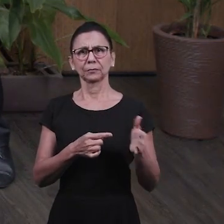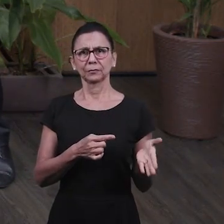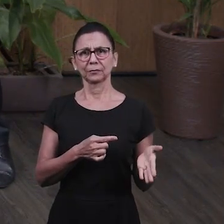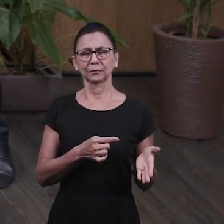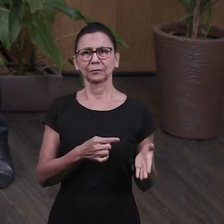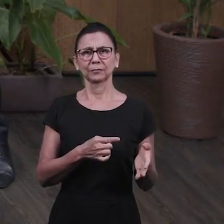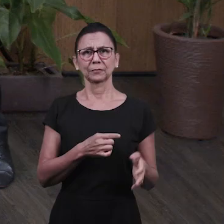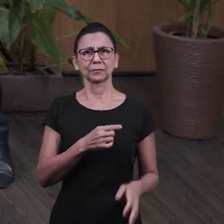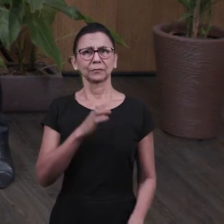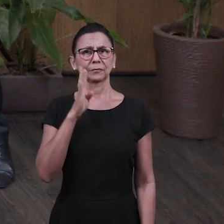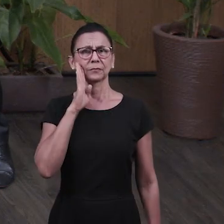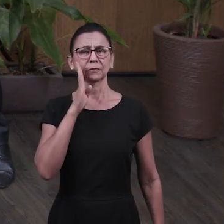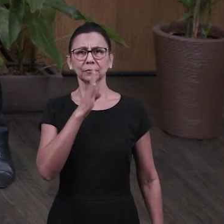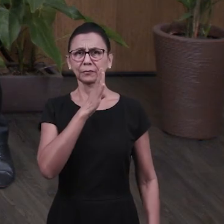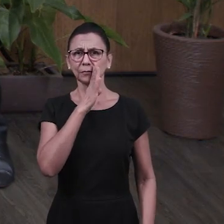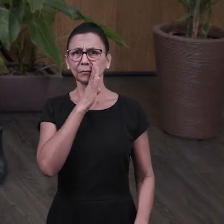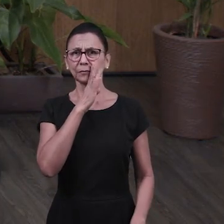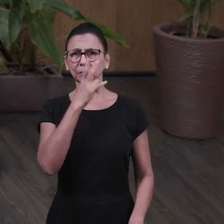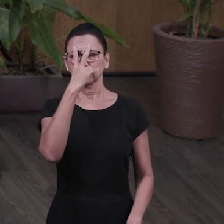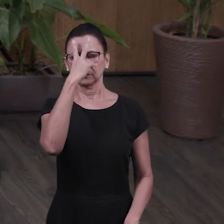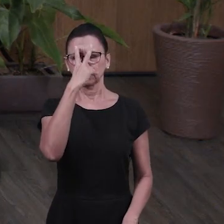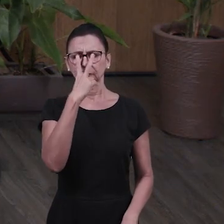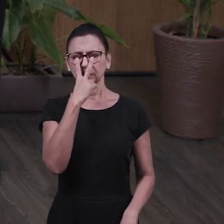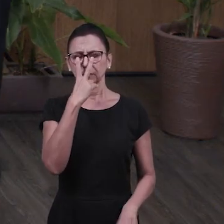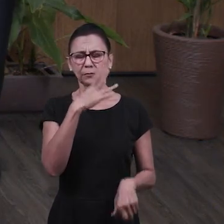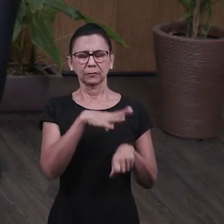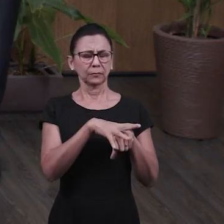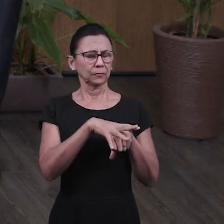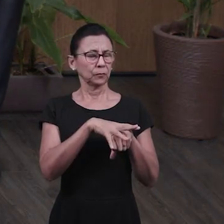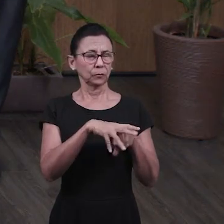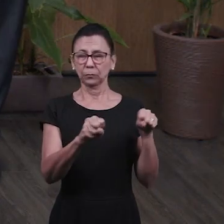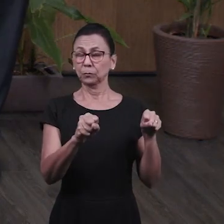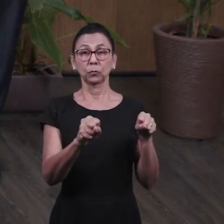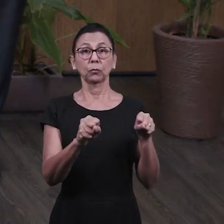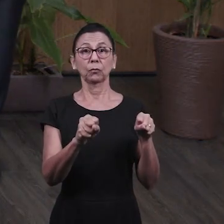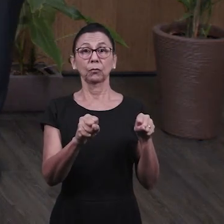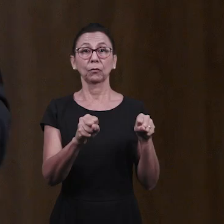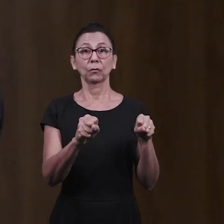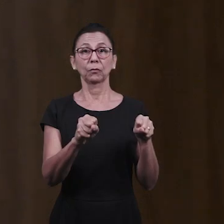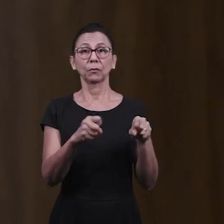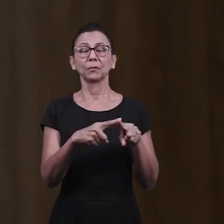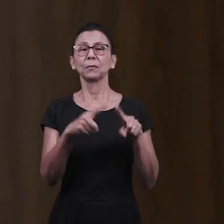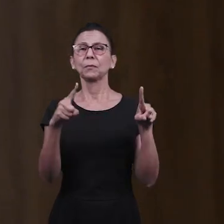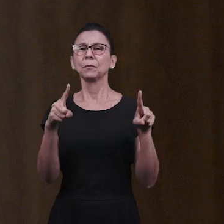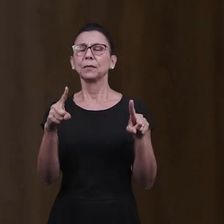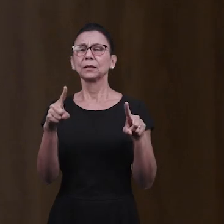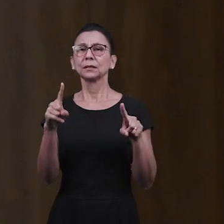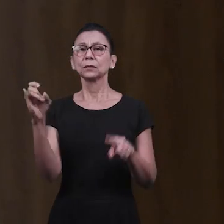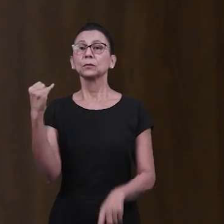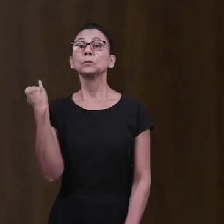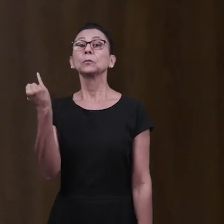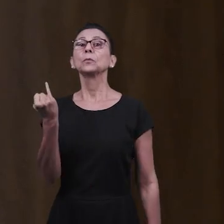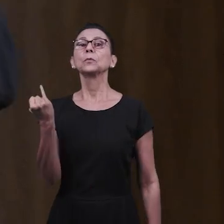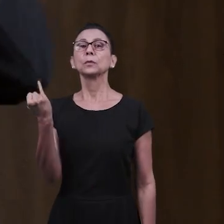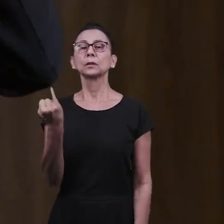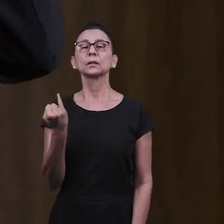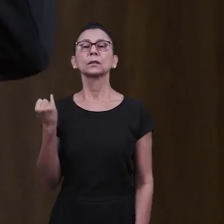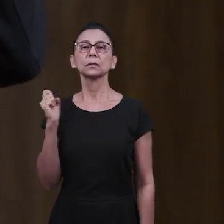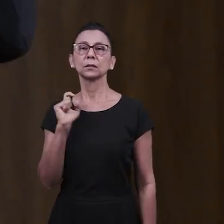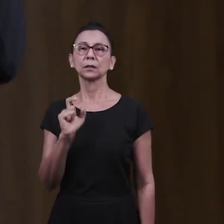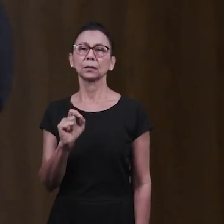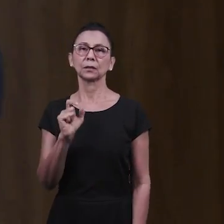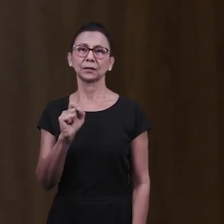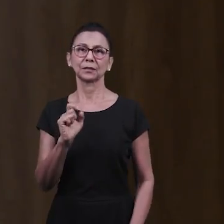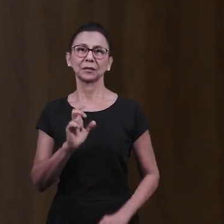Bartimée, il reçoit même la guérison de sa maladie, de sa cécité. Mais le